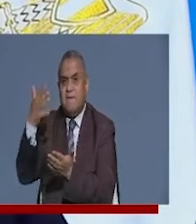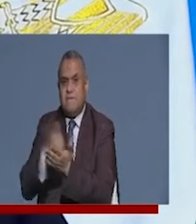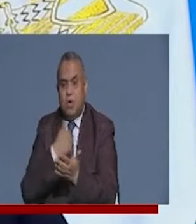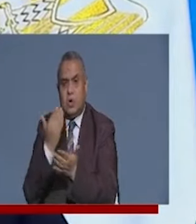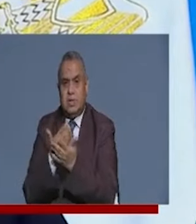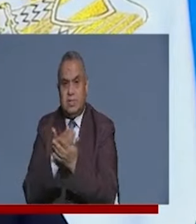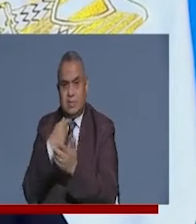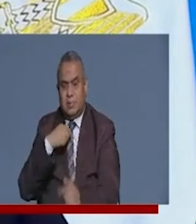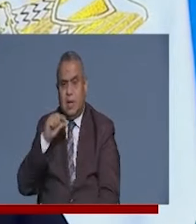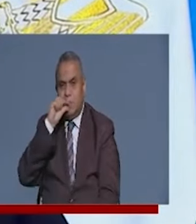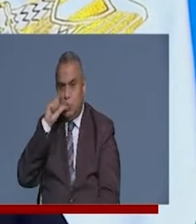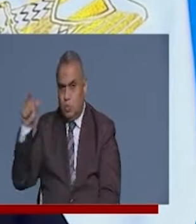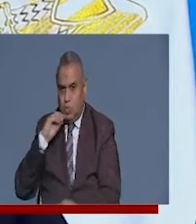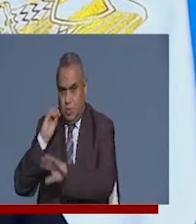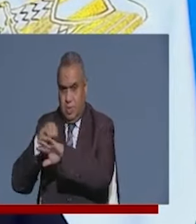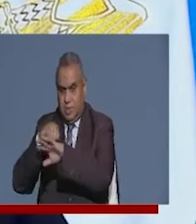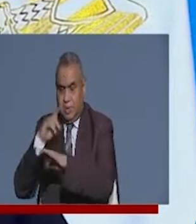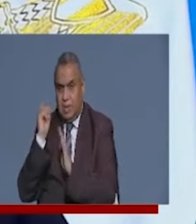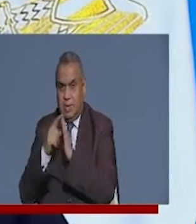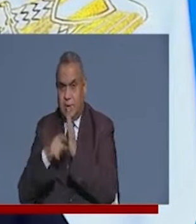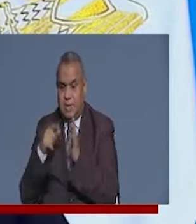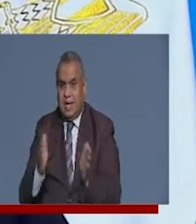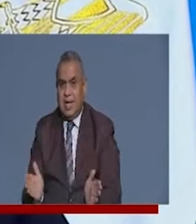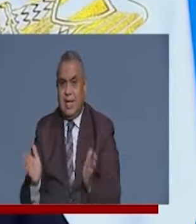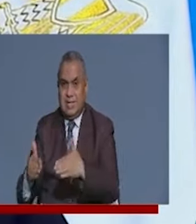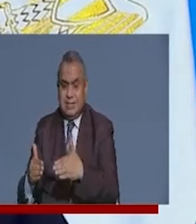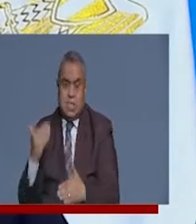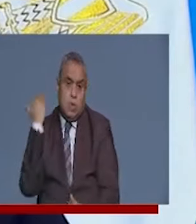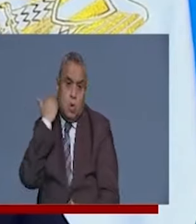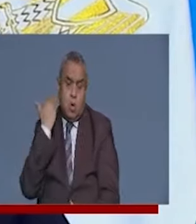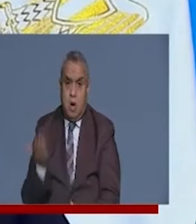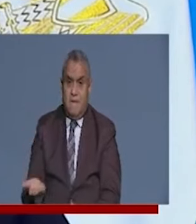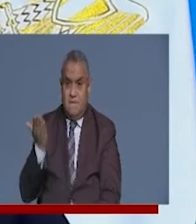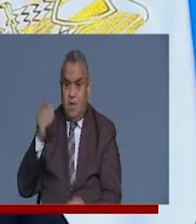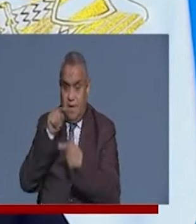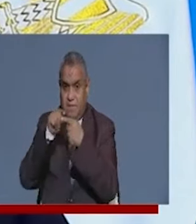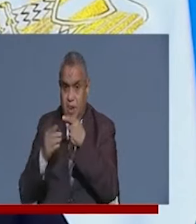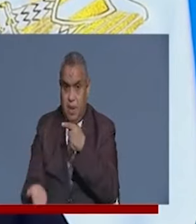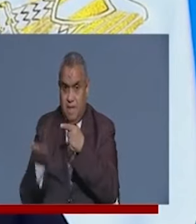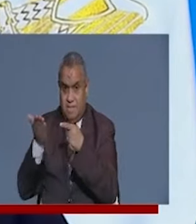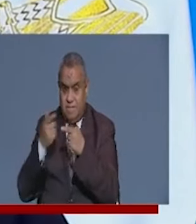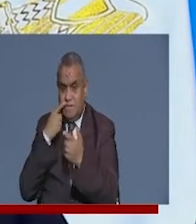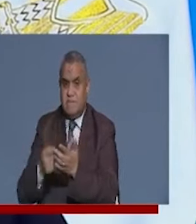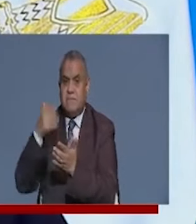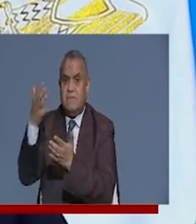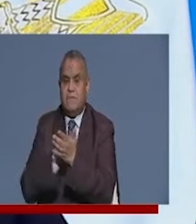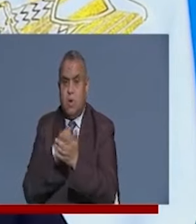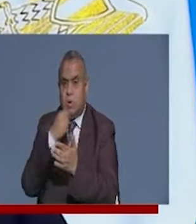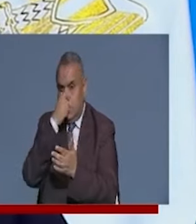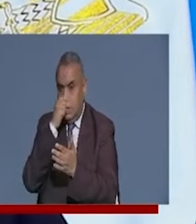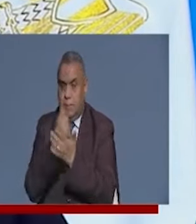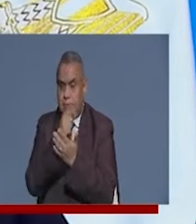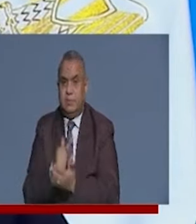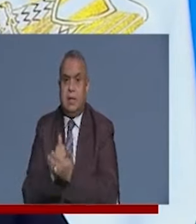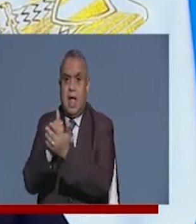مصطفى لينا كلنا، ان انا كل الصندوق ده رقمه عوايده ما بتزيد، فرصتي على ان انا ادخل وادعم